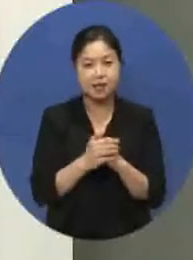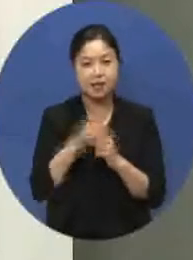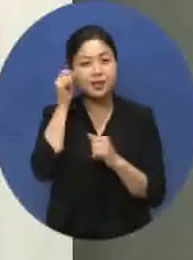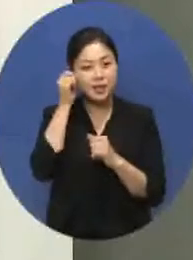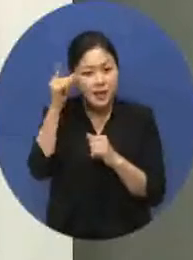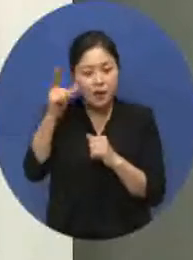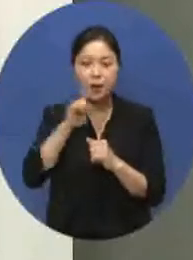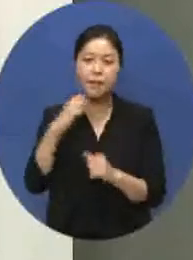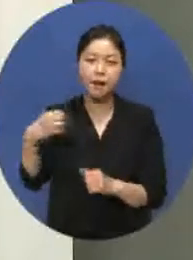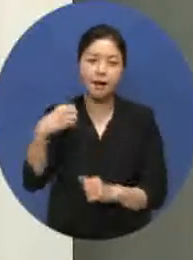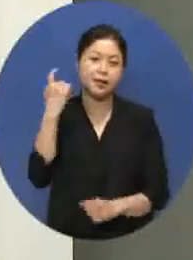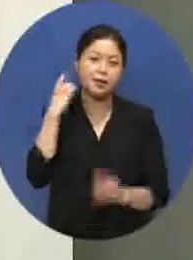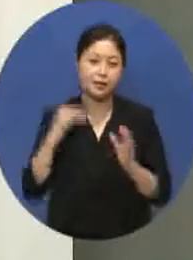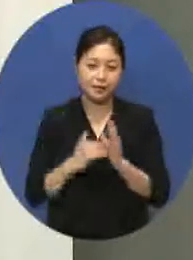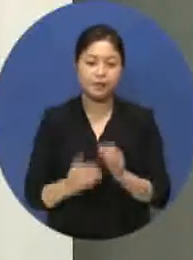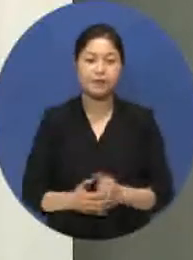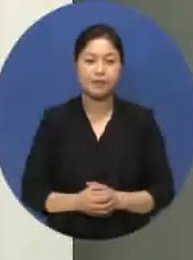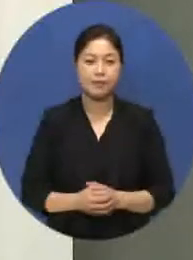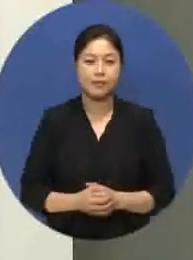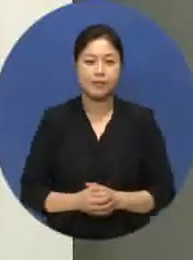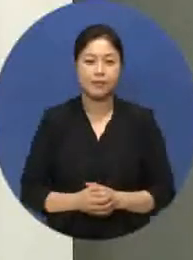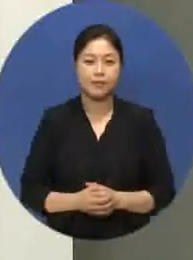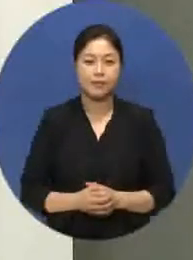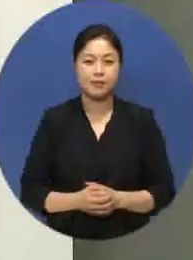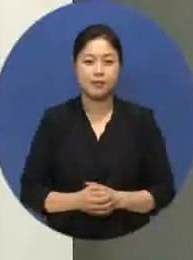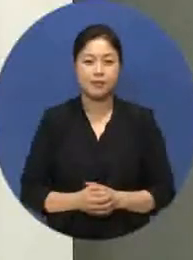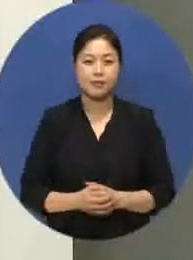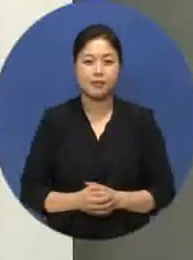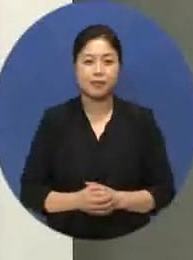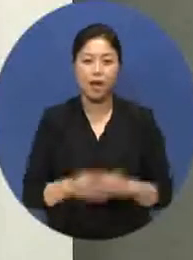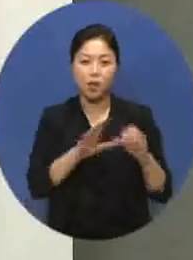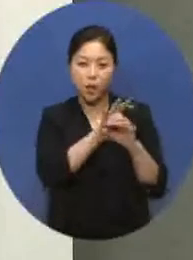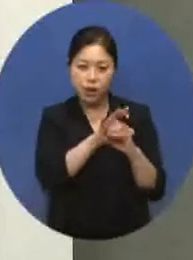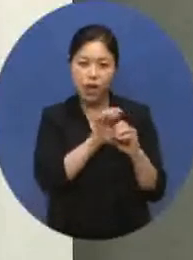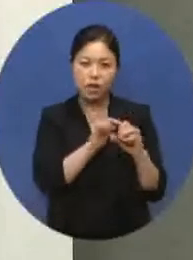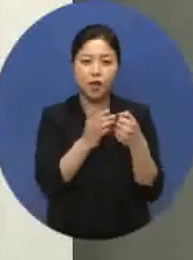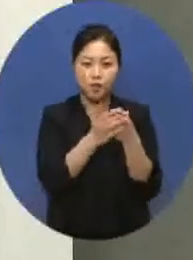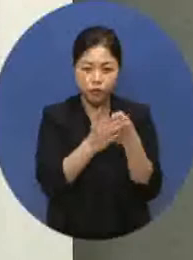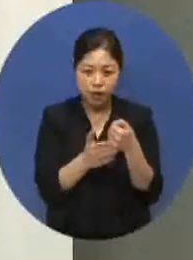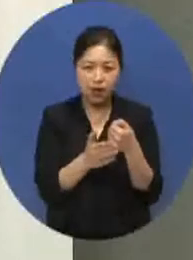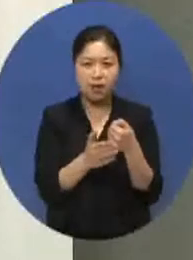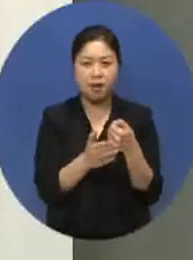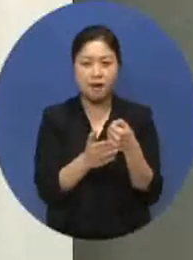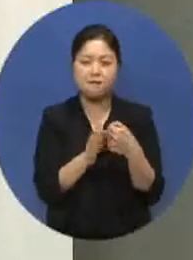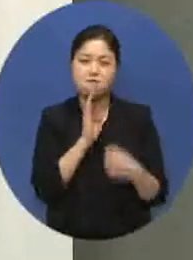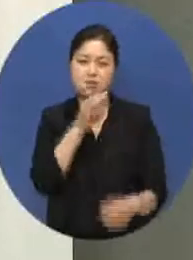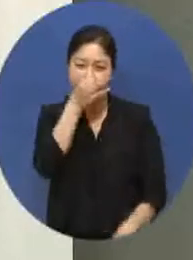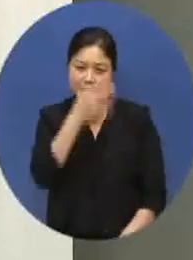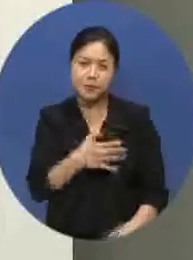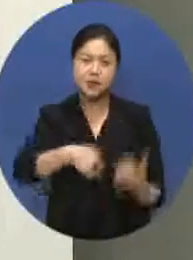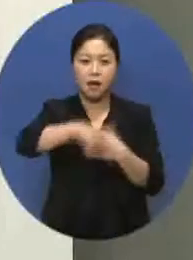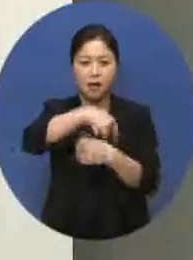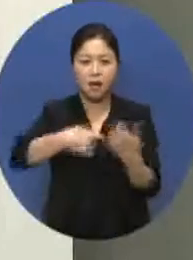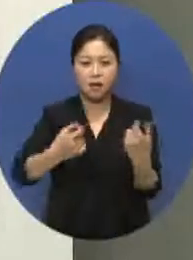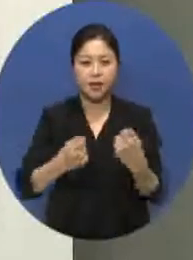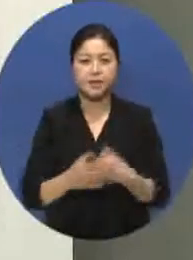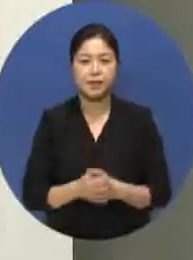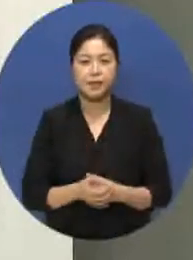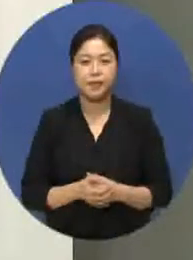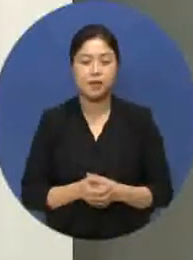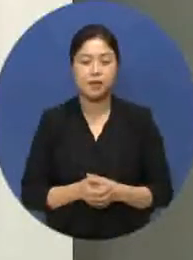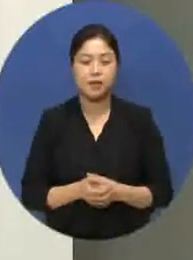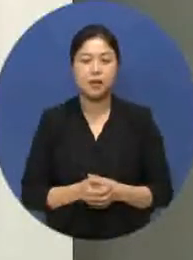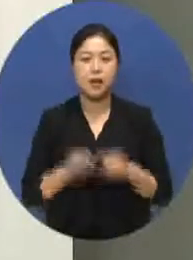많이 들어봤습니다. 지금 우리는 코로나 때문에 이러나 저러나 상당히 힘듭니다.